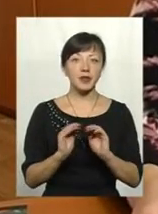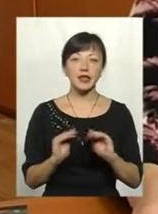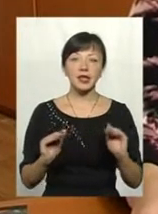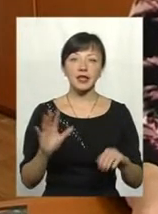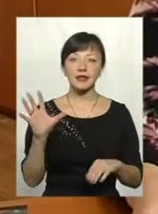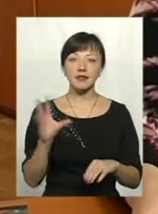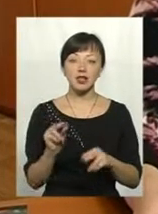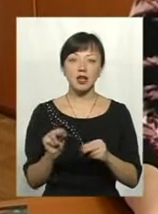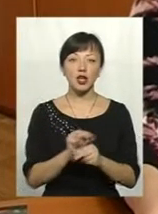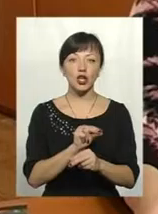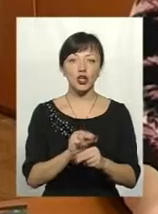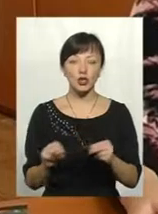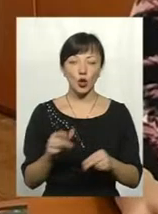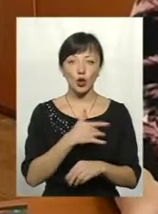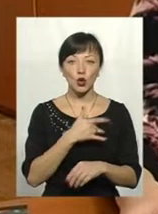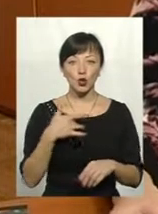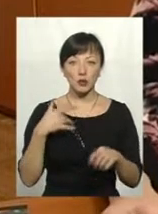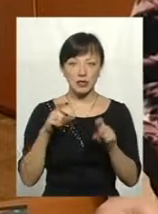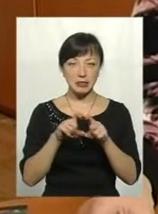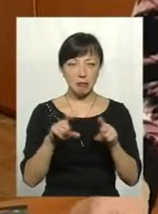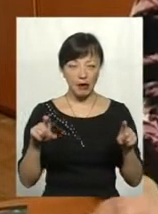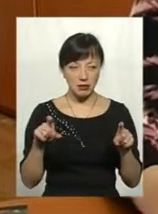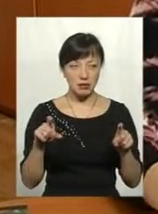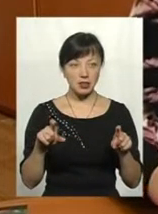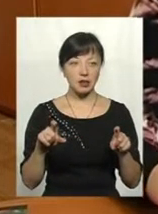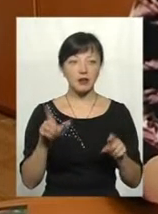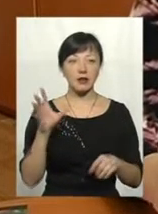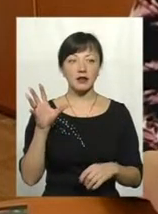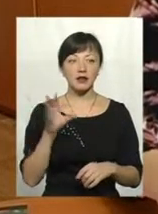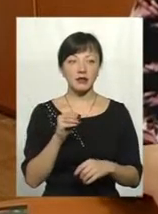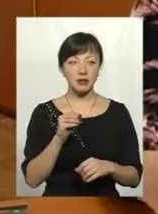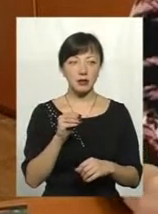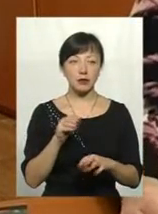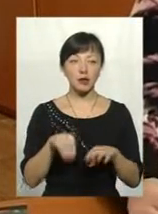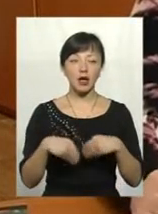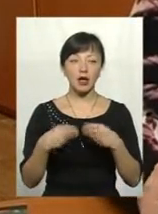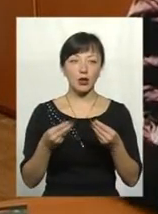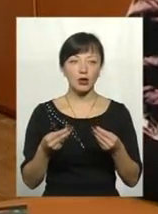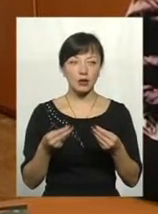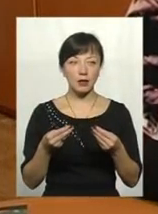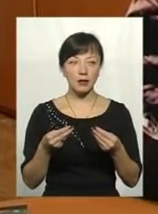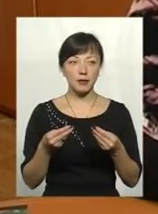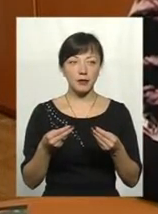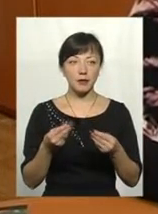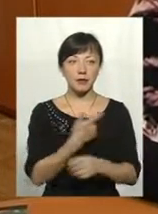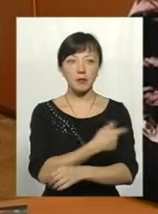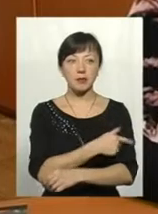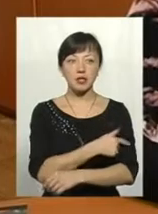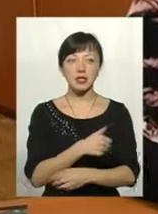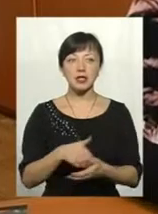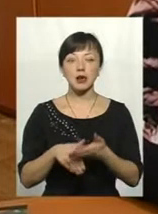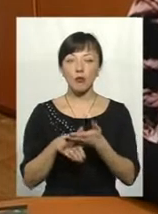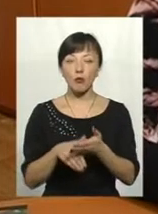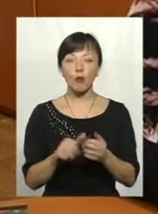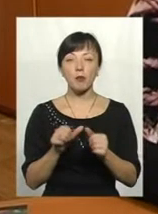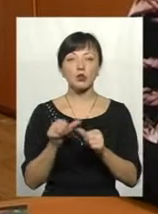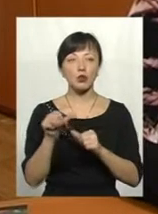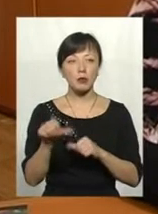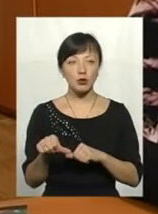все лечатся в тубдиспансере, всем им дается медицинская помощь. Кроме